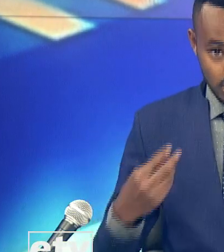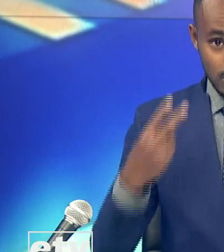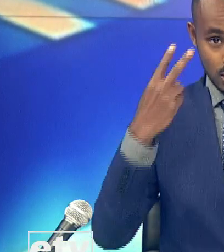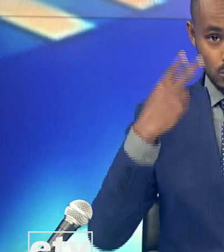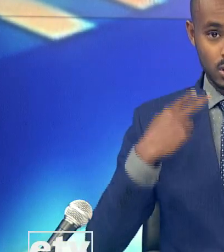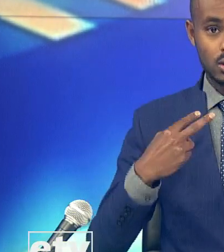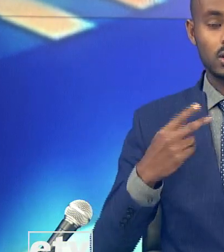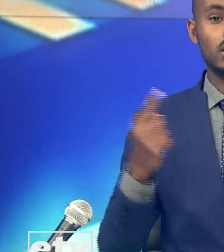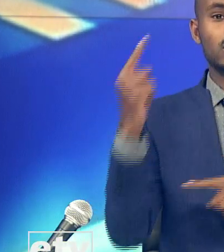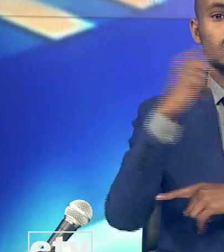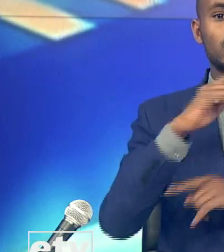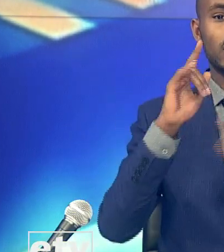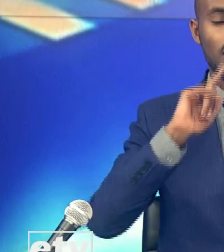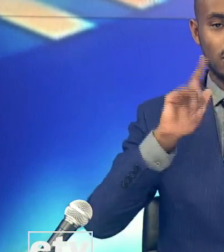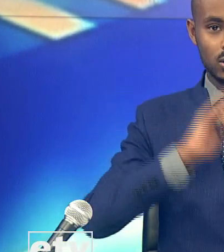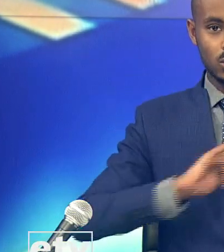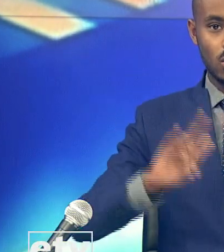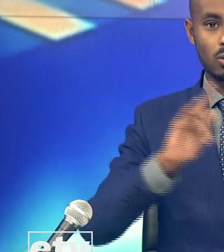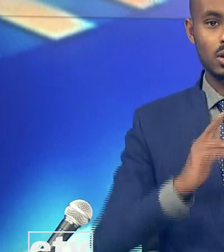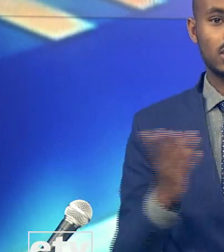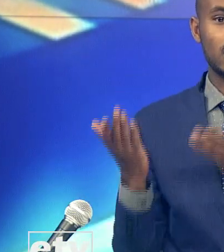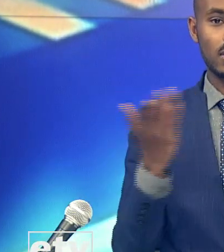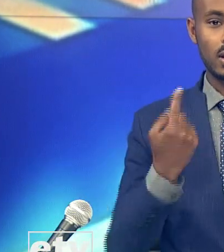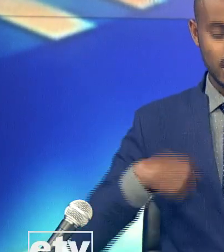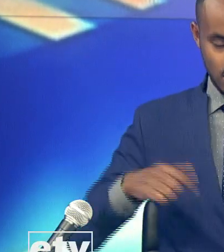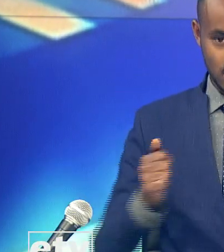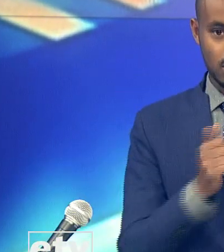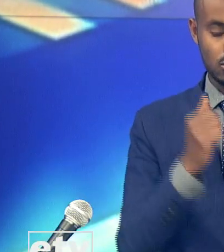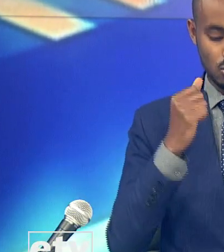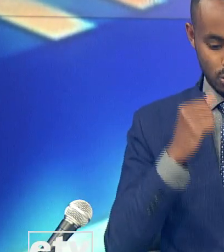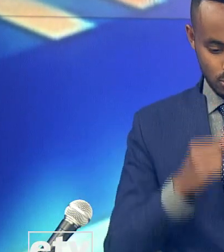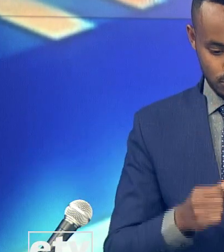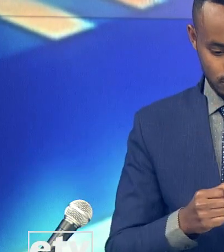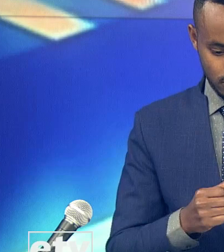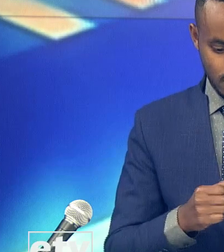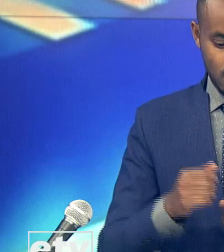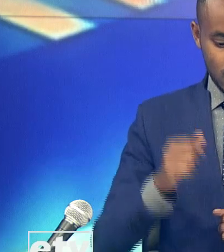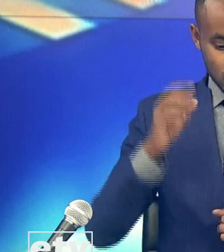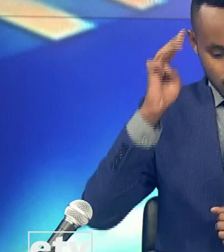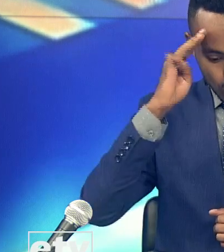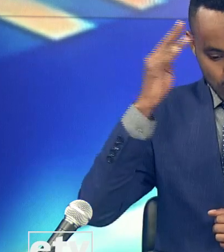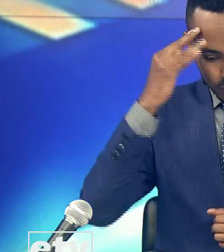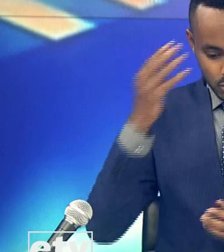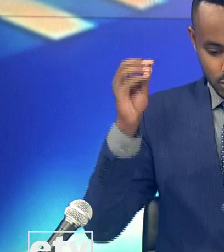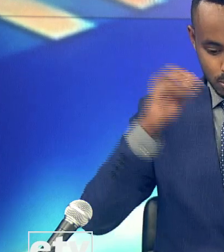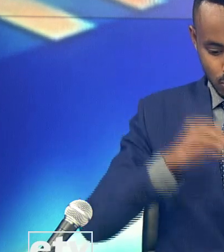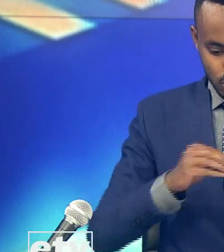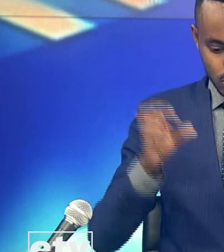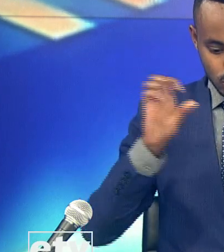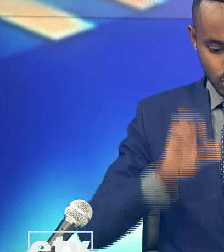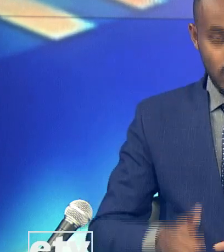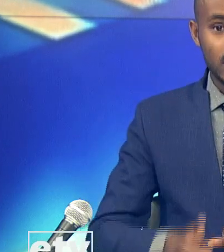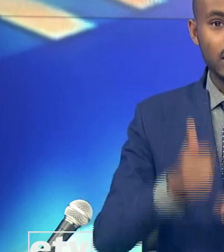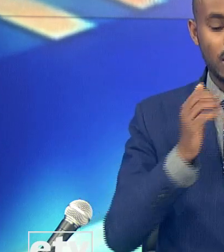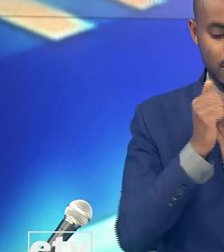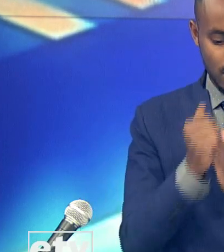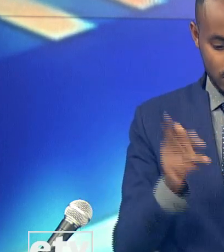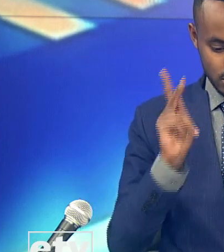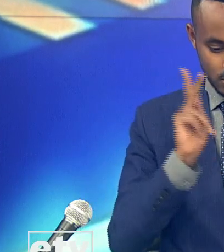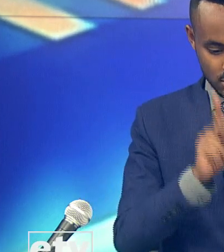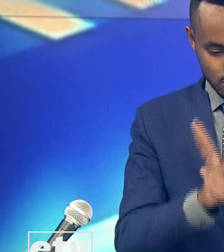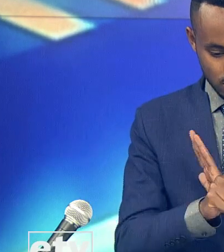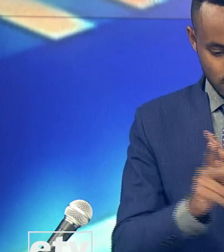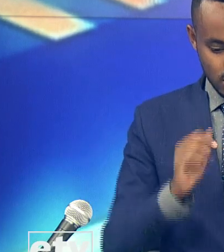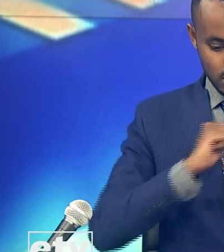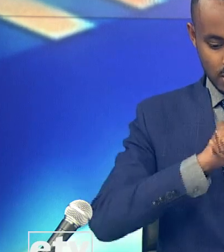ጤና ይስጥልኝ ተመልካቾቻችን፣ የዕለቱን ዜና በምልክት ቋንቋ ይዘን ቀርበናል። ከኛ ጋር አብራችሁን ቆዩ። ስዩም መስፍንን ጨምሮ የጁንታው ቀንደኛ